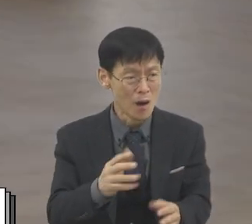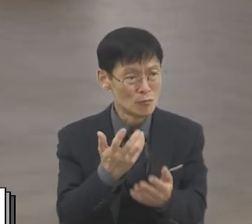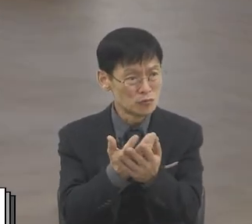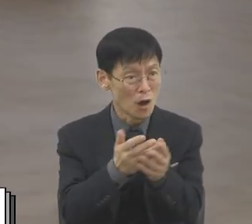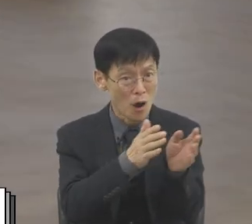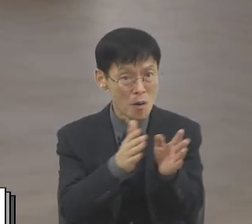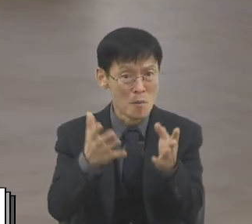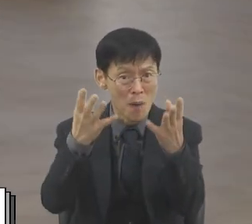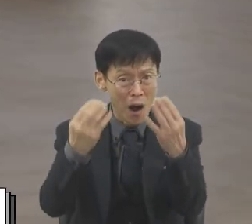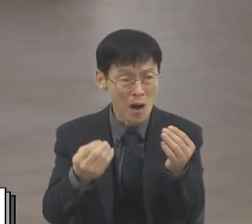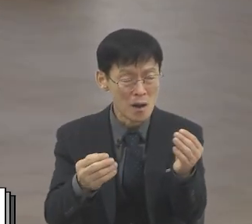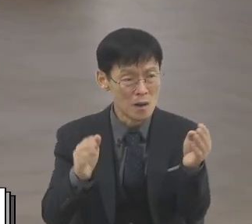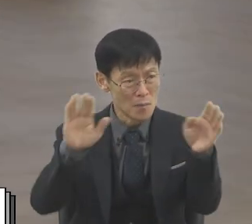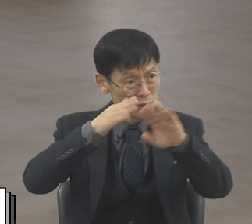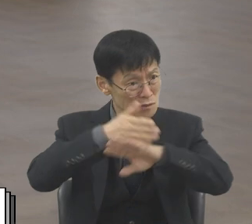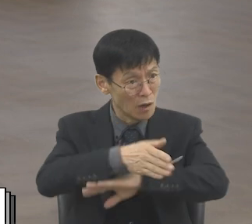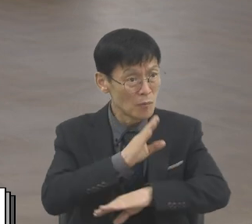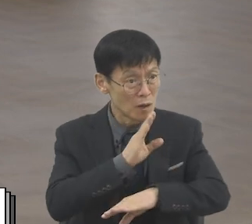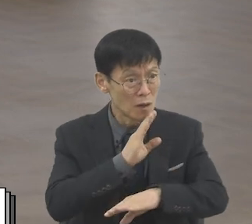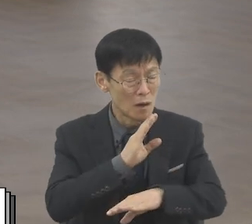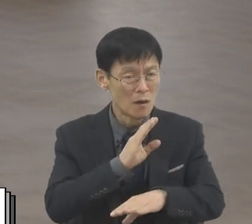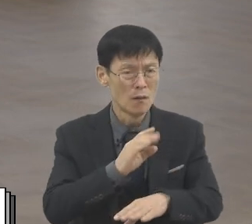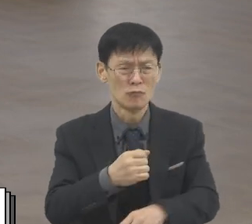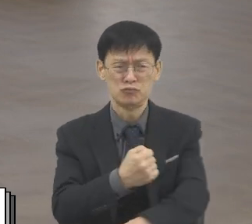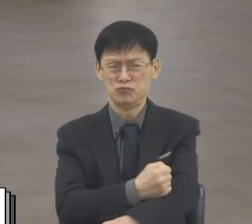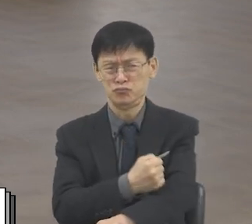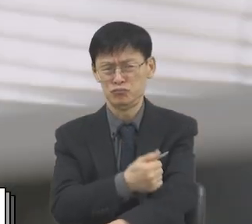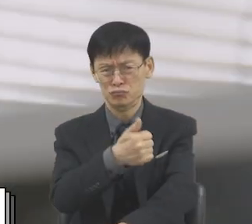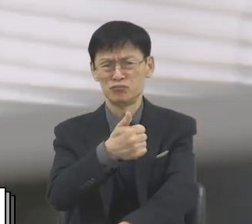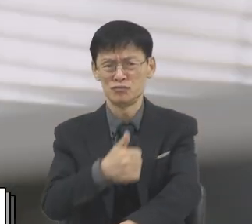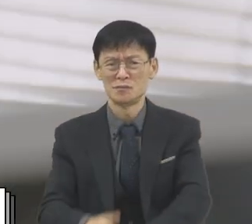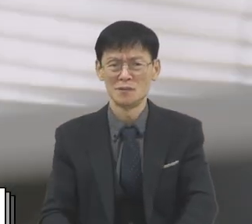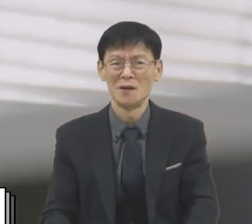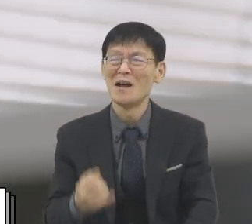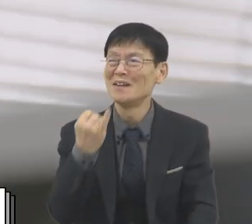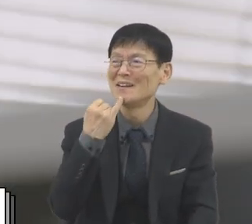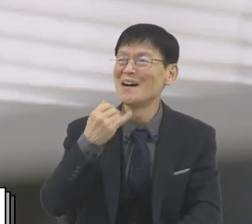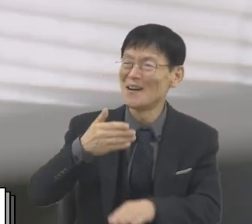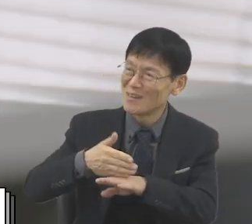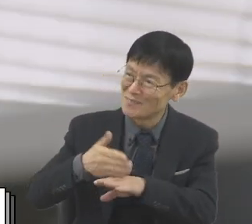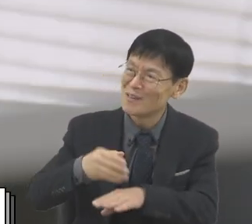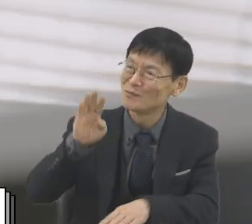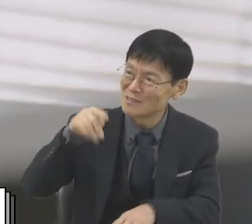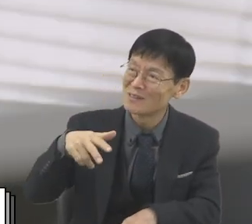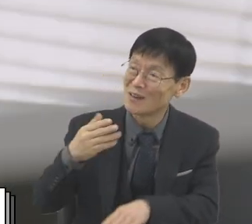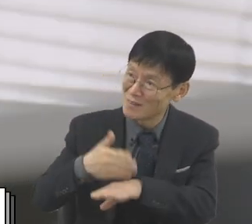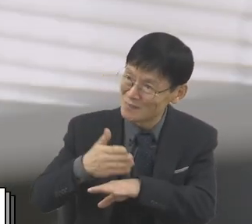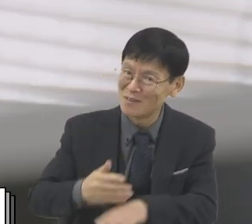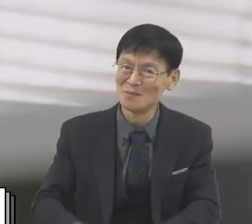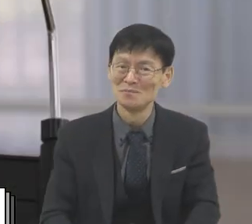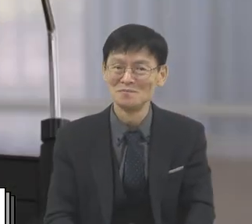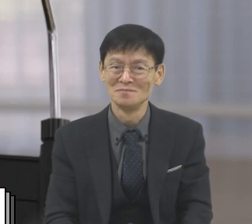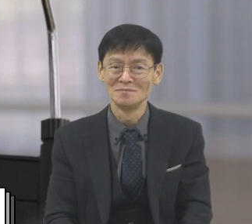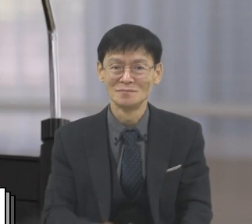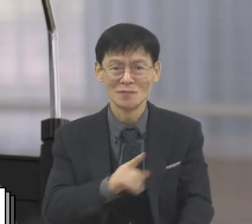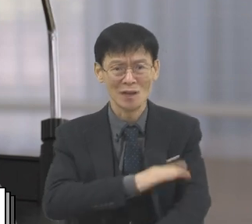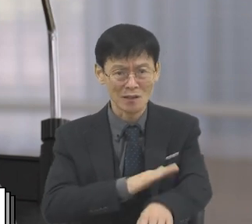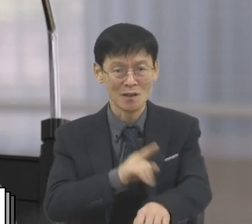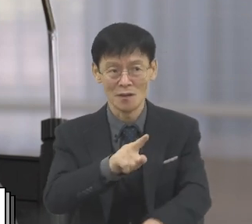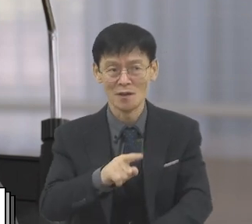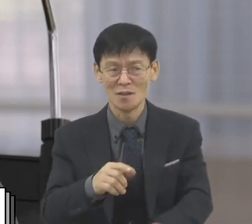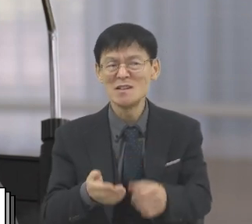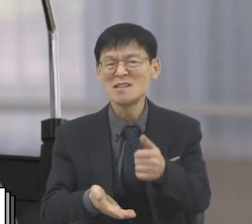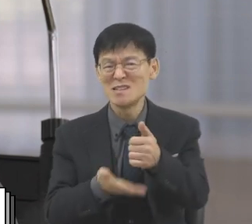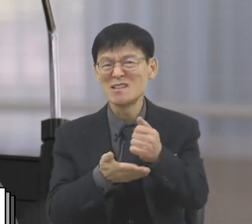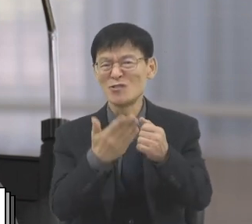지혜씨, 어제도 정리할 게 많아서 늦게 퇴근했지? 고생했어. 전 괜찮아요. 감사합니다, 팀장님. 지혜씨